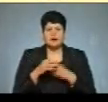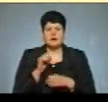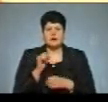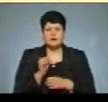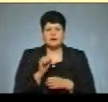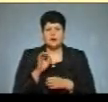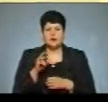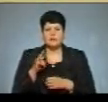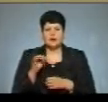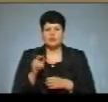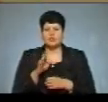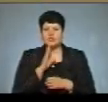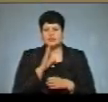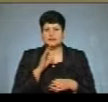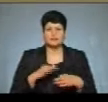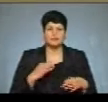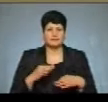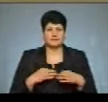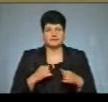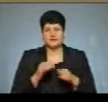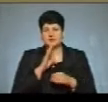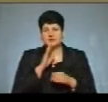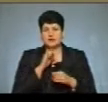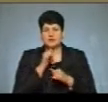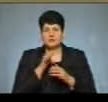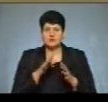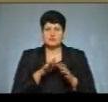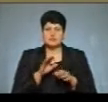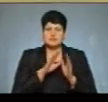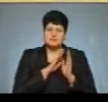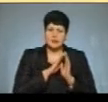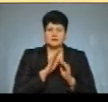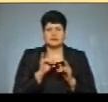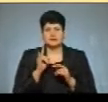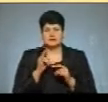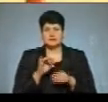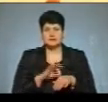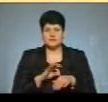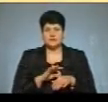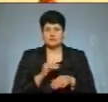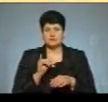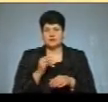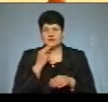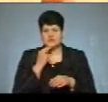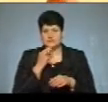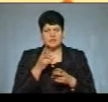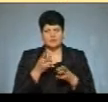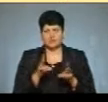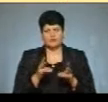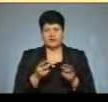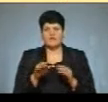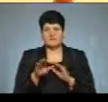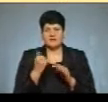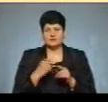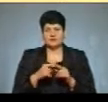Омелянюк. От жінка там пронервувалася, жінка не може спати, дитина захворіла, чи щось там не то з'їла. Вона не потребує виклику швидкої,